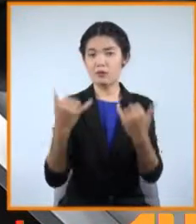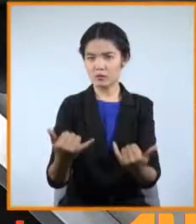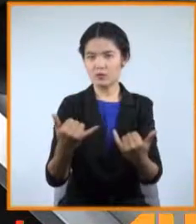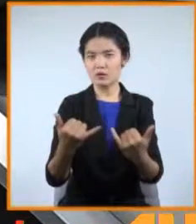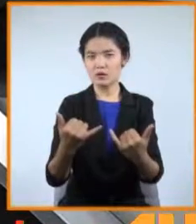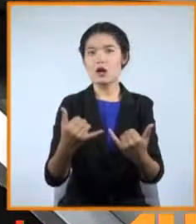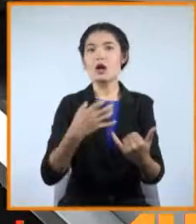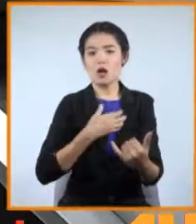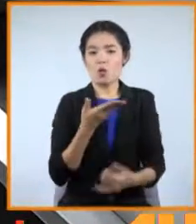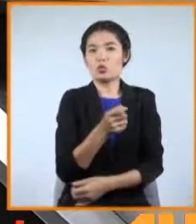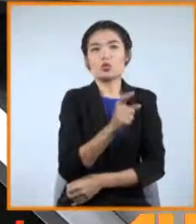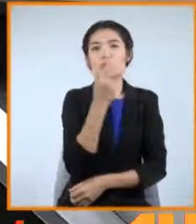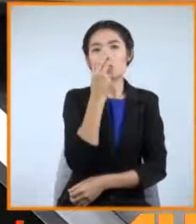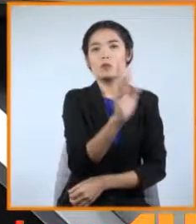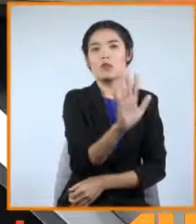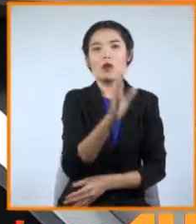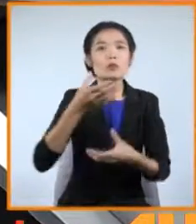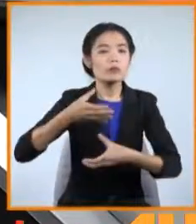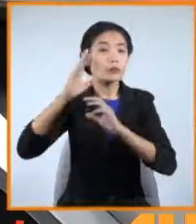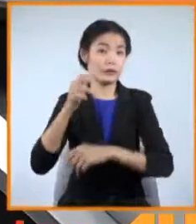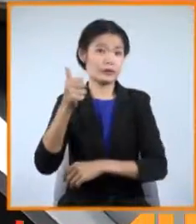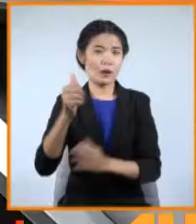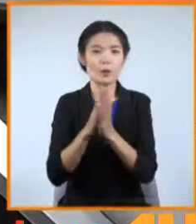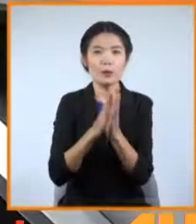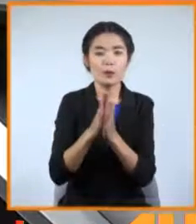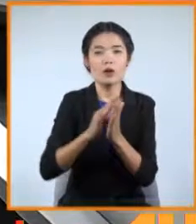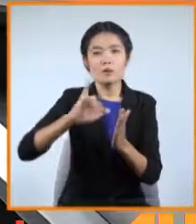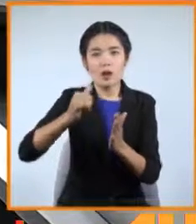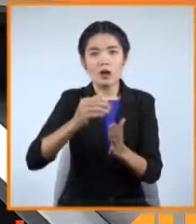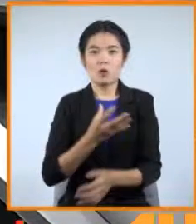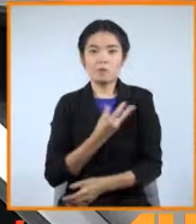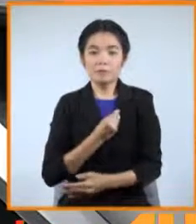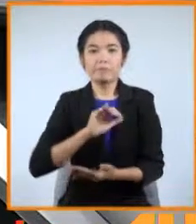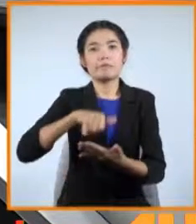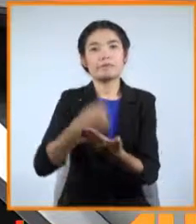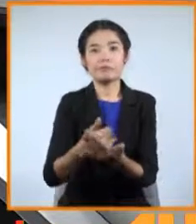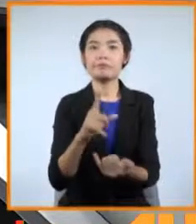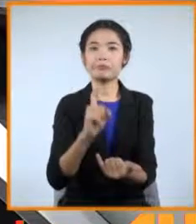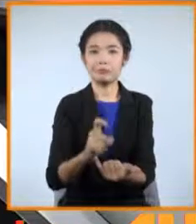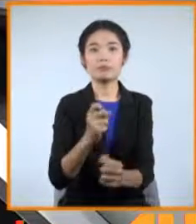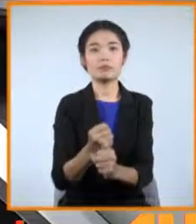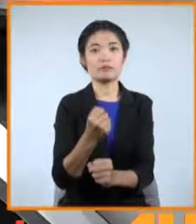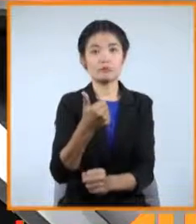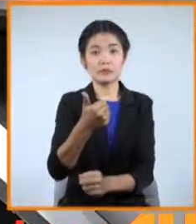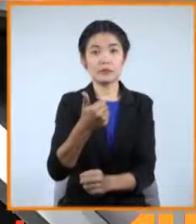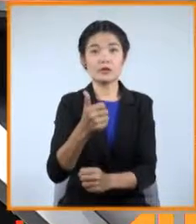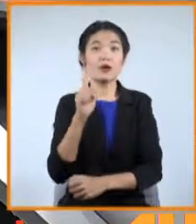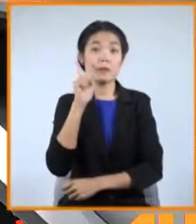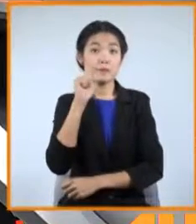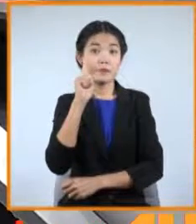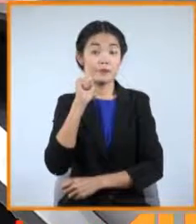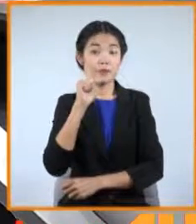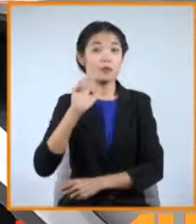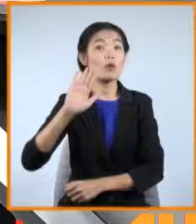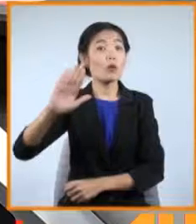ดูเป็นเทปบันทึกภาพดีกว่านะคะเพราะว่าลุ้นมากๆอาจจะเสียชีวิตได้รวมไปถึงค่ะคุณแม่ของสินเพชรนะ